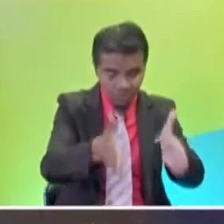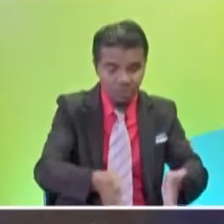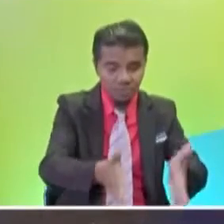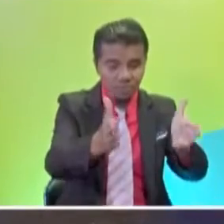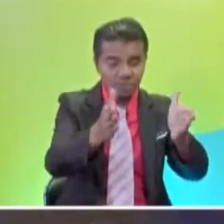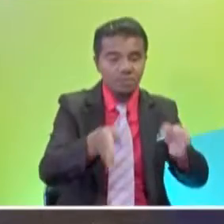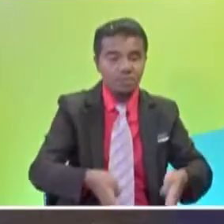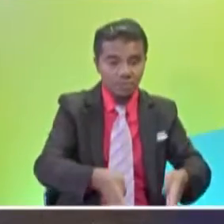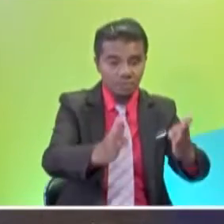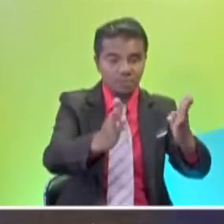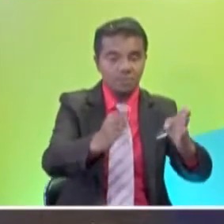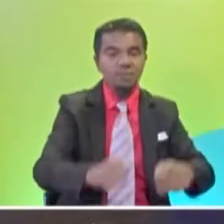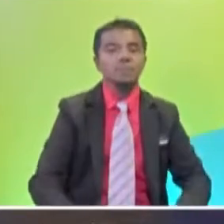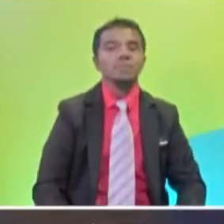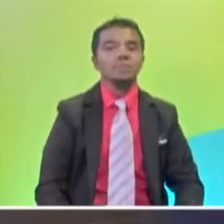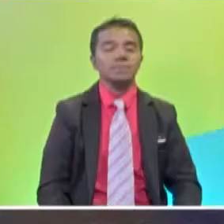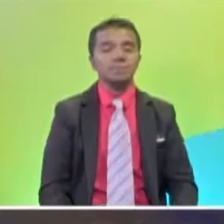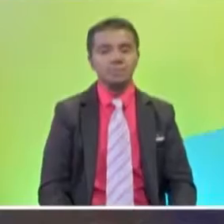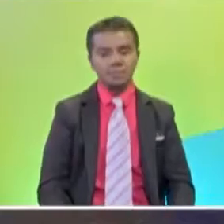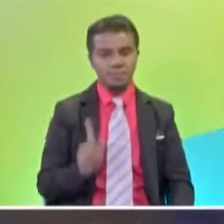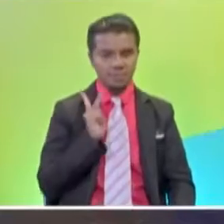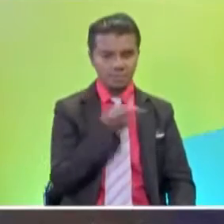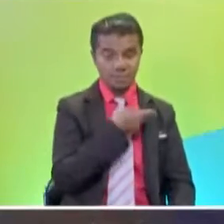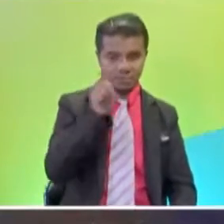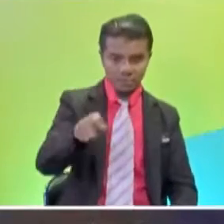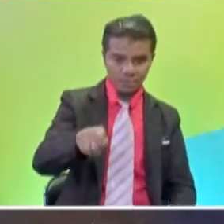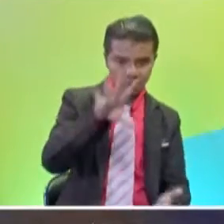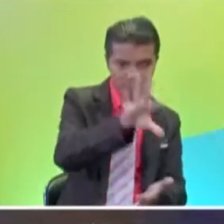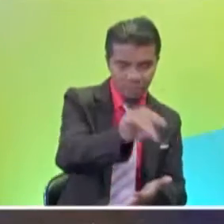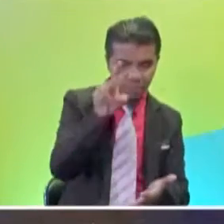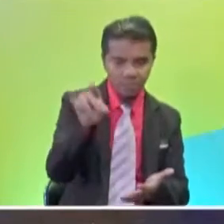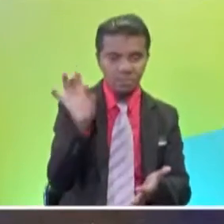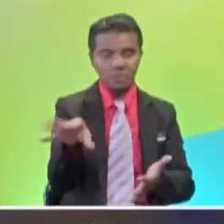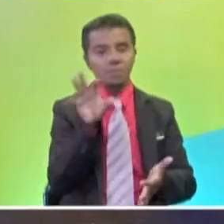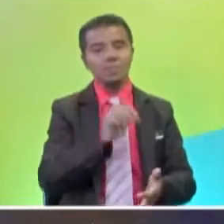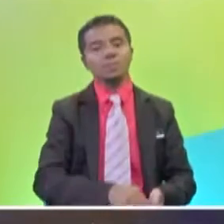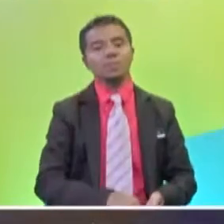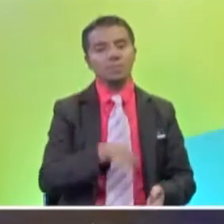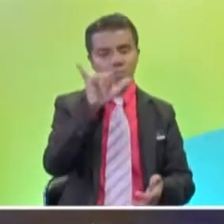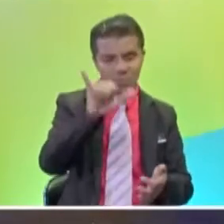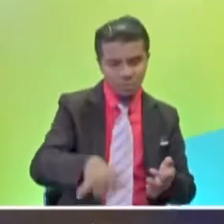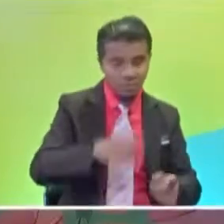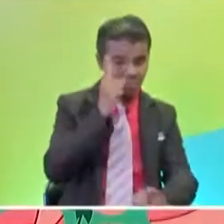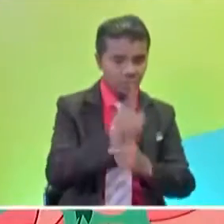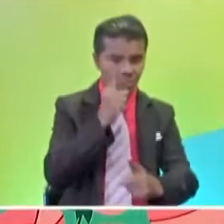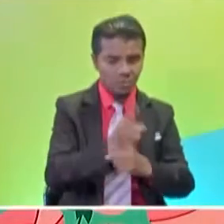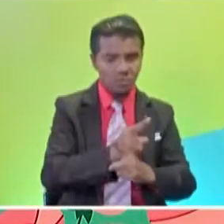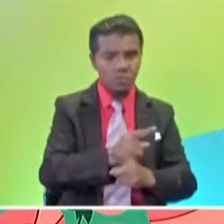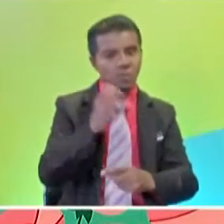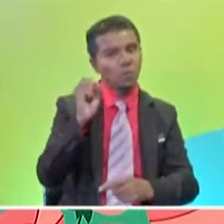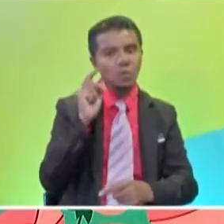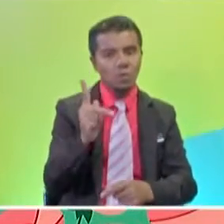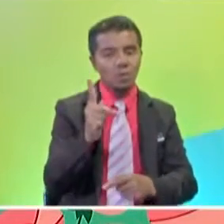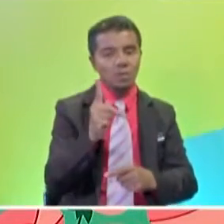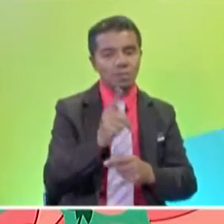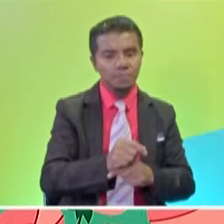sekali pemilihan biji benih. Pemilihan biji benih, kita akan memilih biji benih yang betul-betul matang, mempunyai